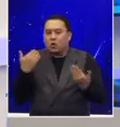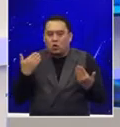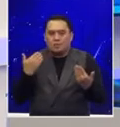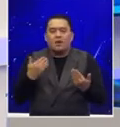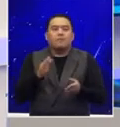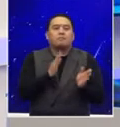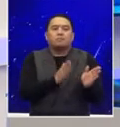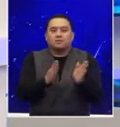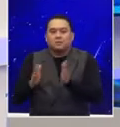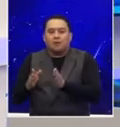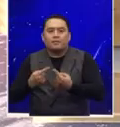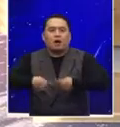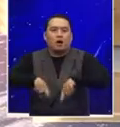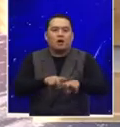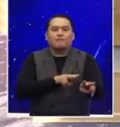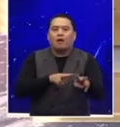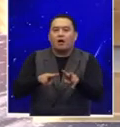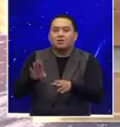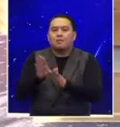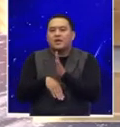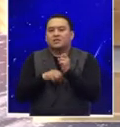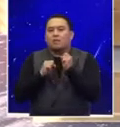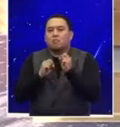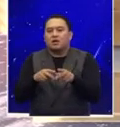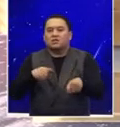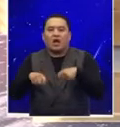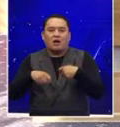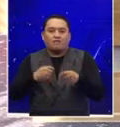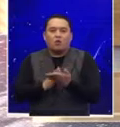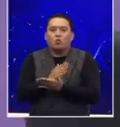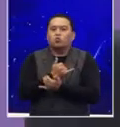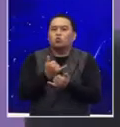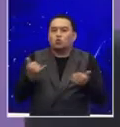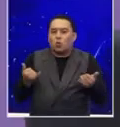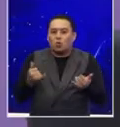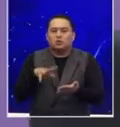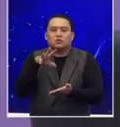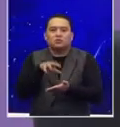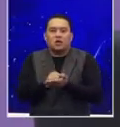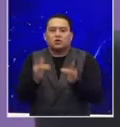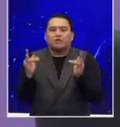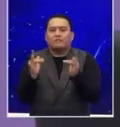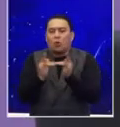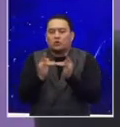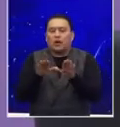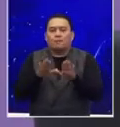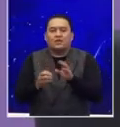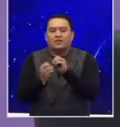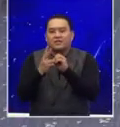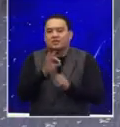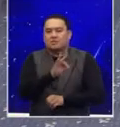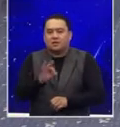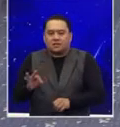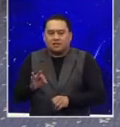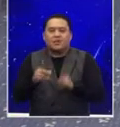словам представителей Департамента контроля качества и безопасности товаров и услуг, занятость коечного фонда составляет